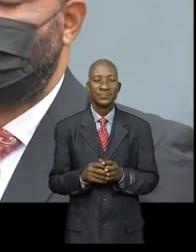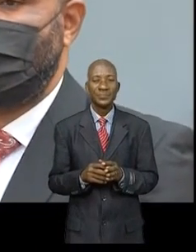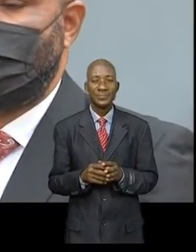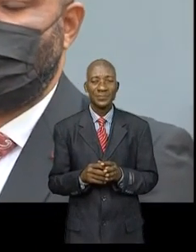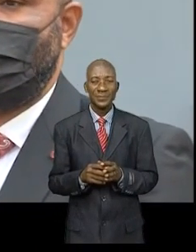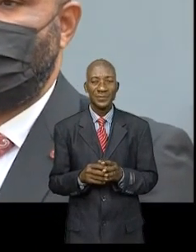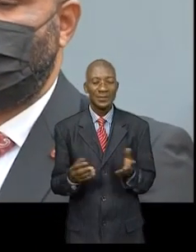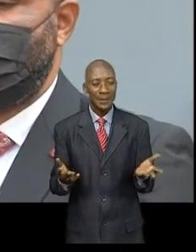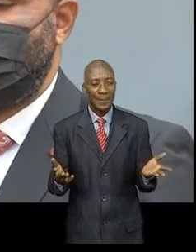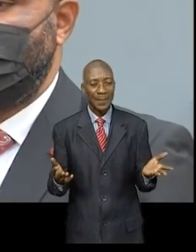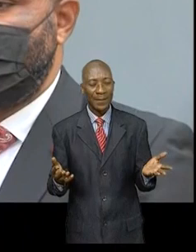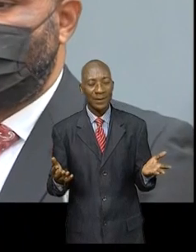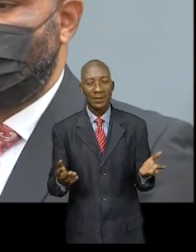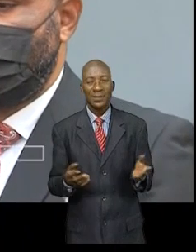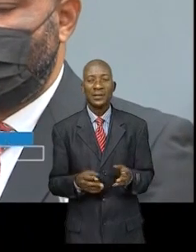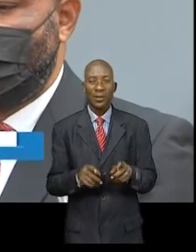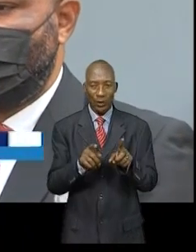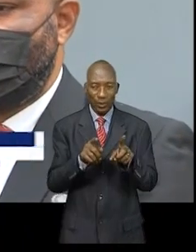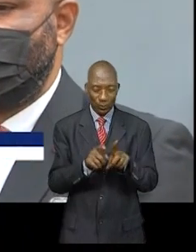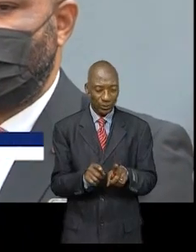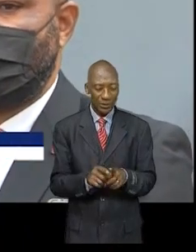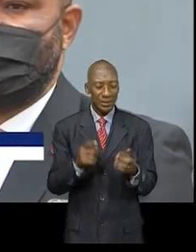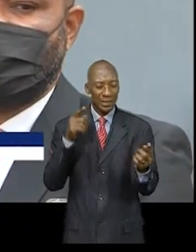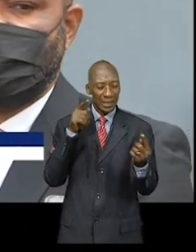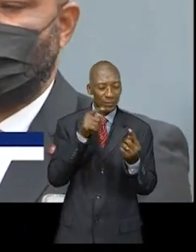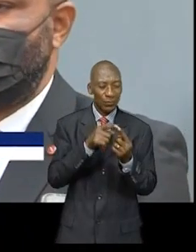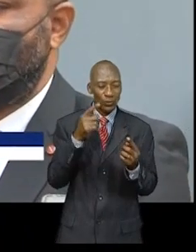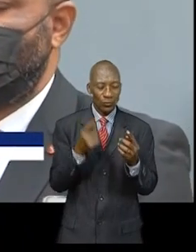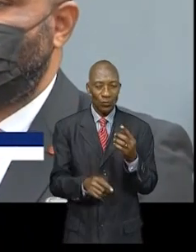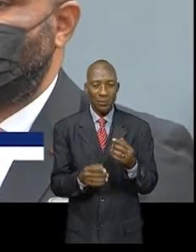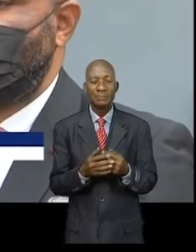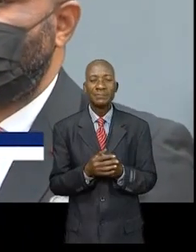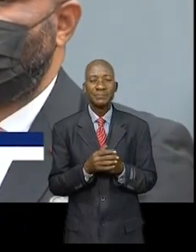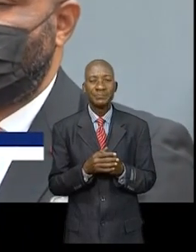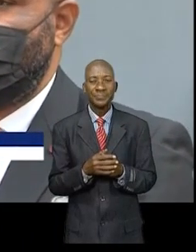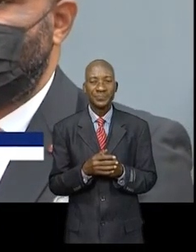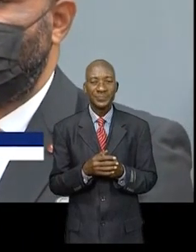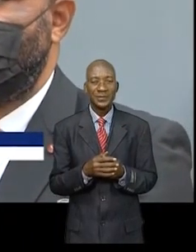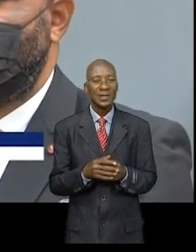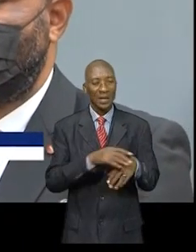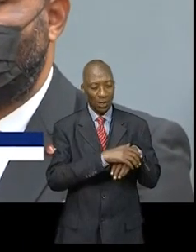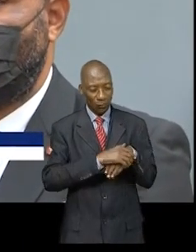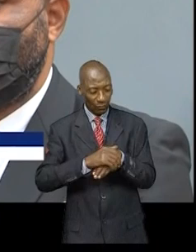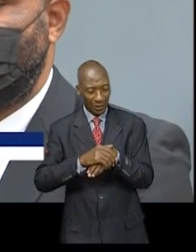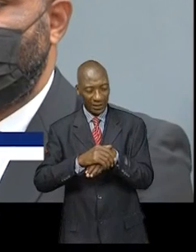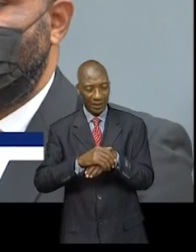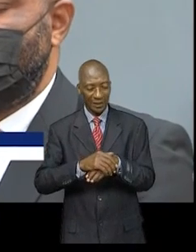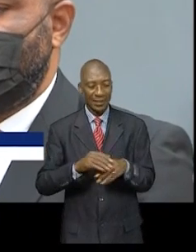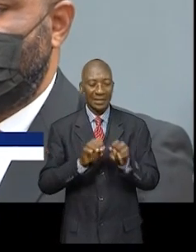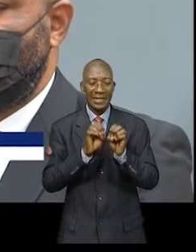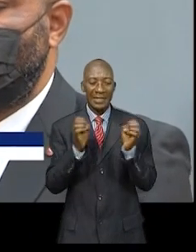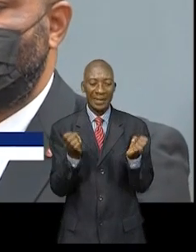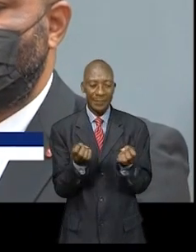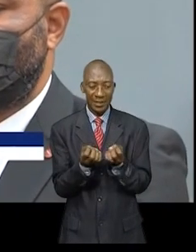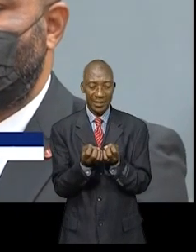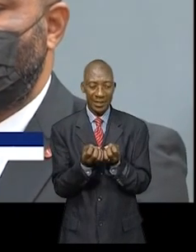particulièrement dans l'agroalimentaire. L'objectif, en fait, à travers ces incubateurs, c'est pouvoir accompagner l'entrepreneuriat congolais de manière à